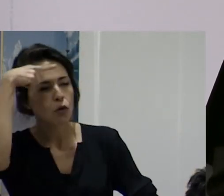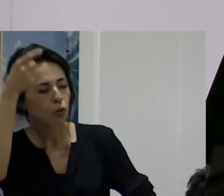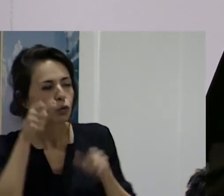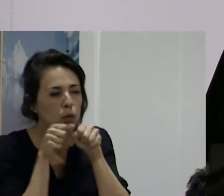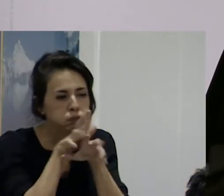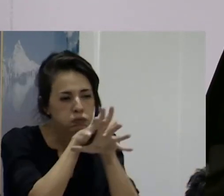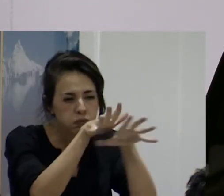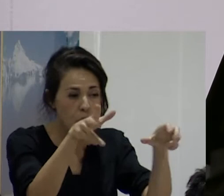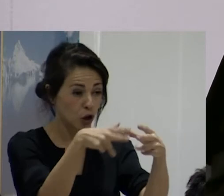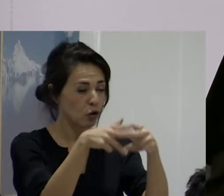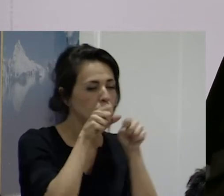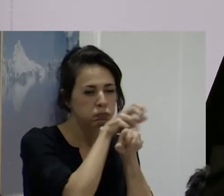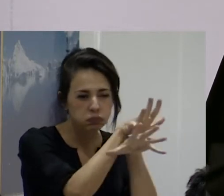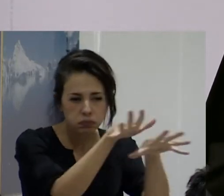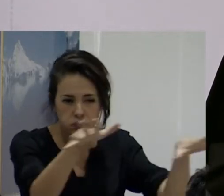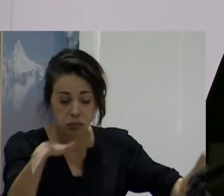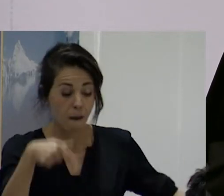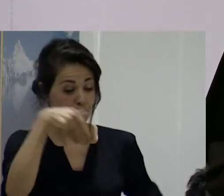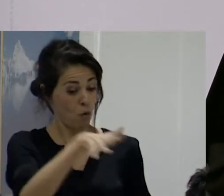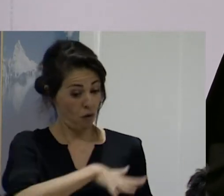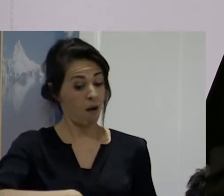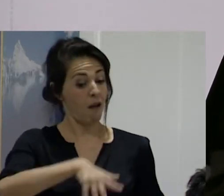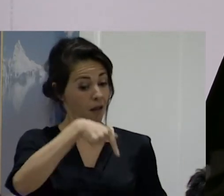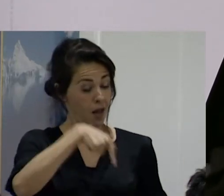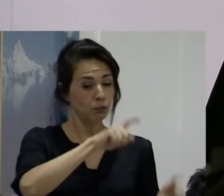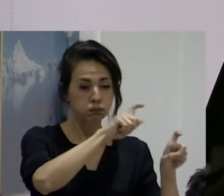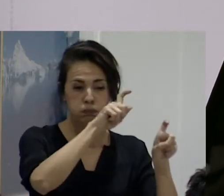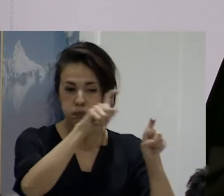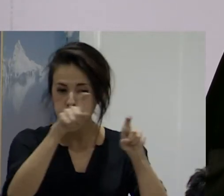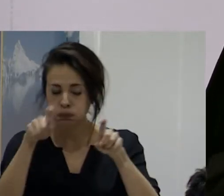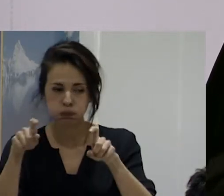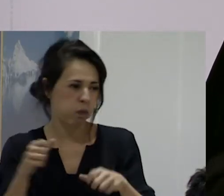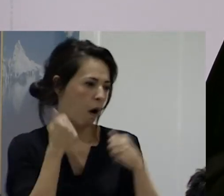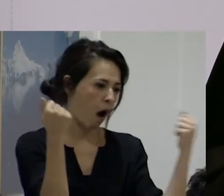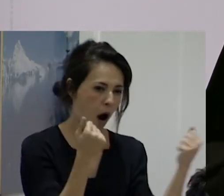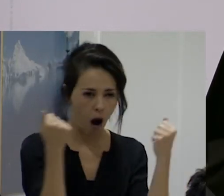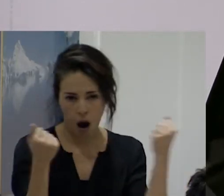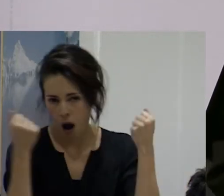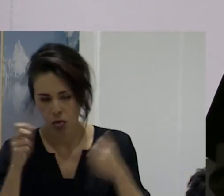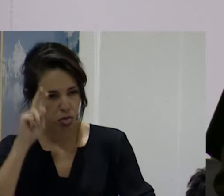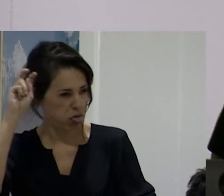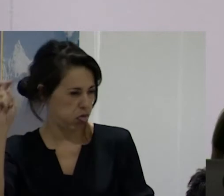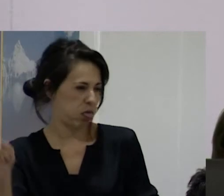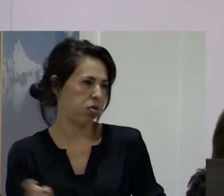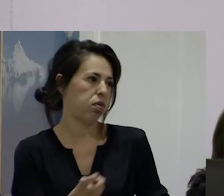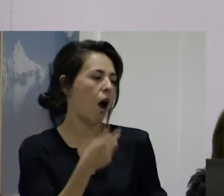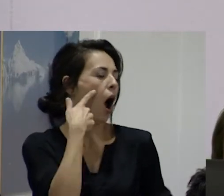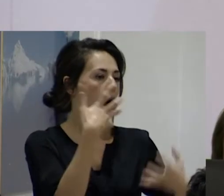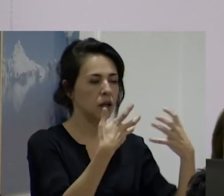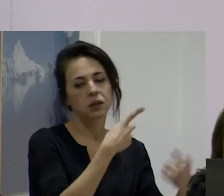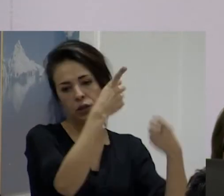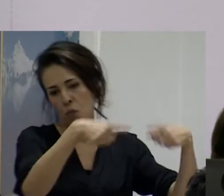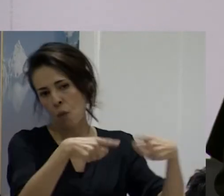societat, ja que en aquest espai multidisciplinar tenen lloc activitats de caràcter artístic, musical i